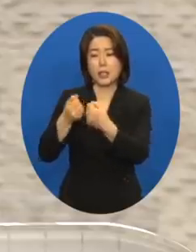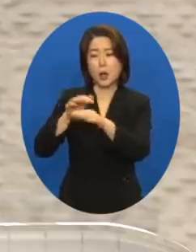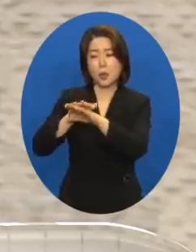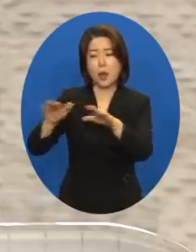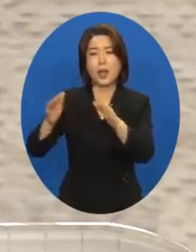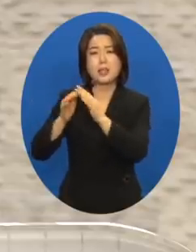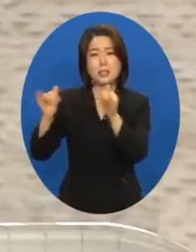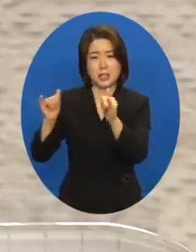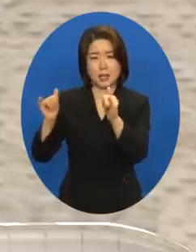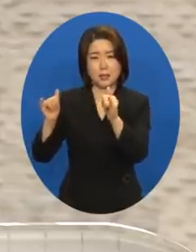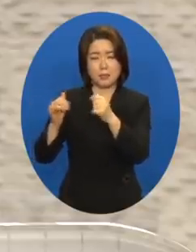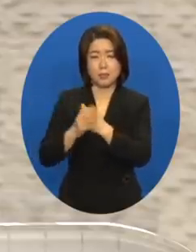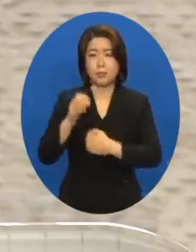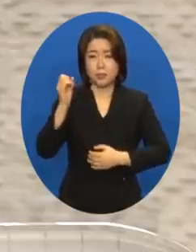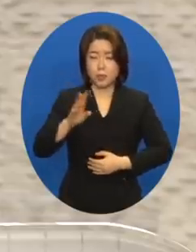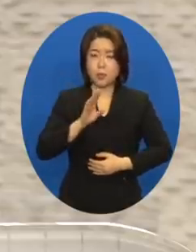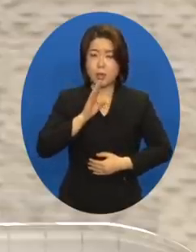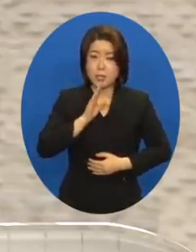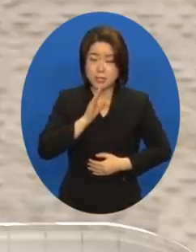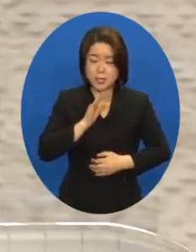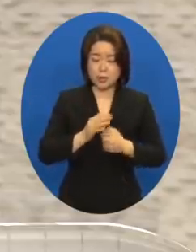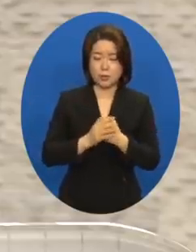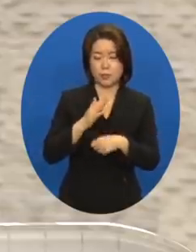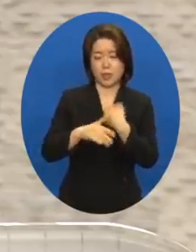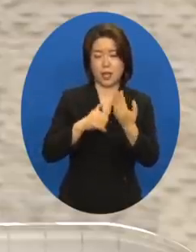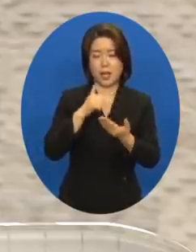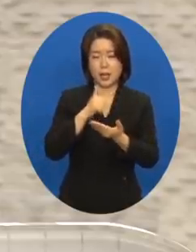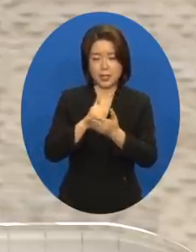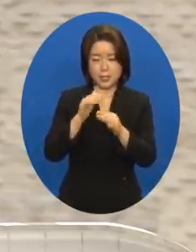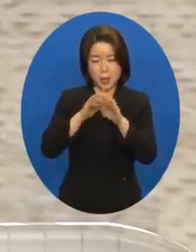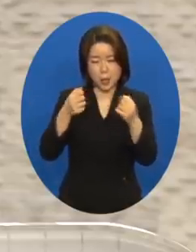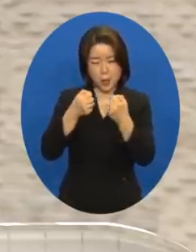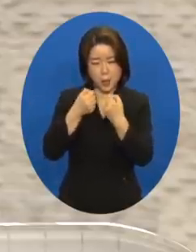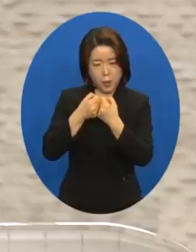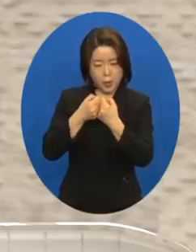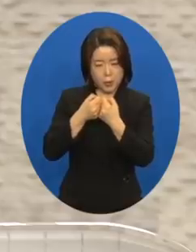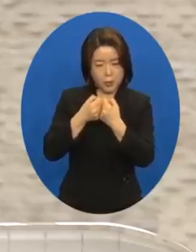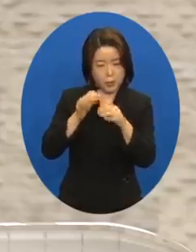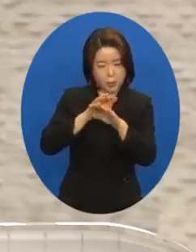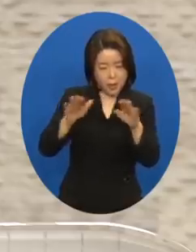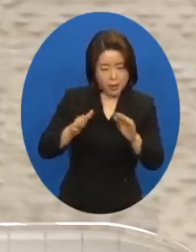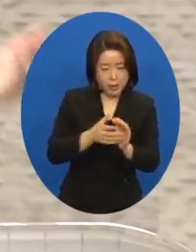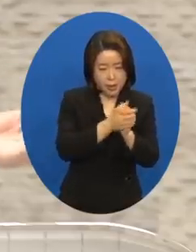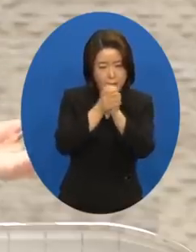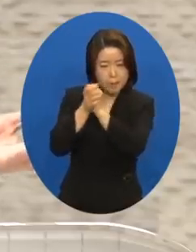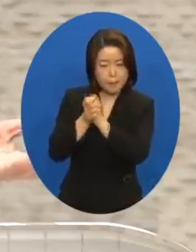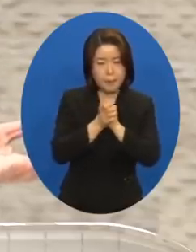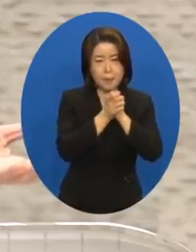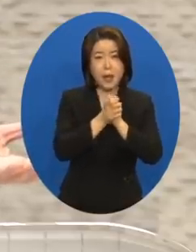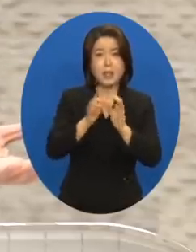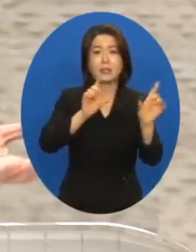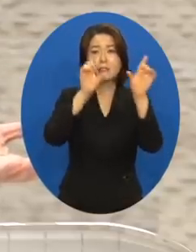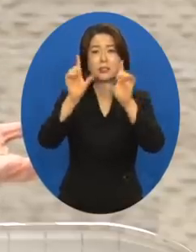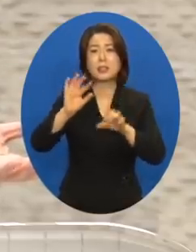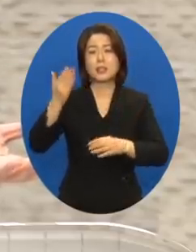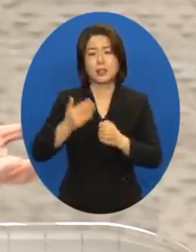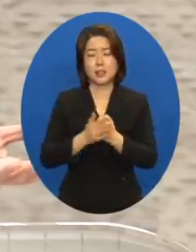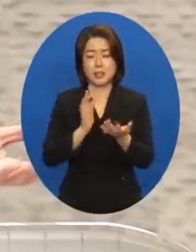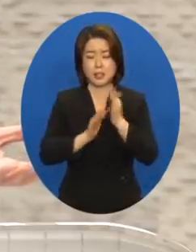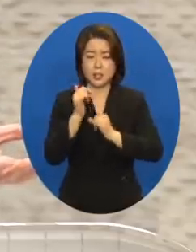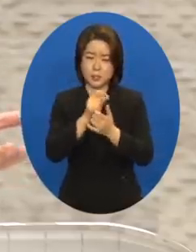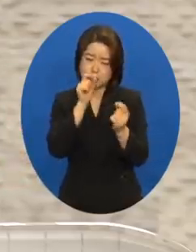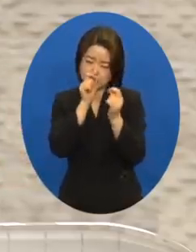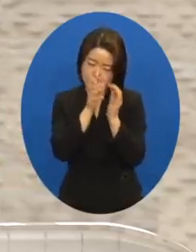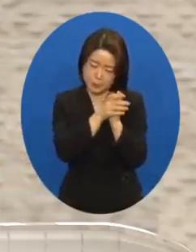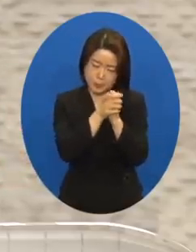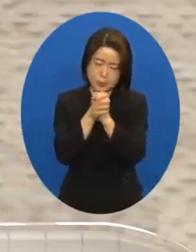그리고 실제로 하나님과 화해 1 삶을 사는 거예요 예수님과 친밀한 동행 않은 거예요